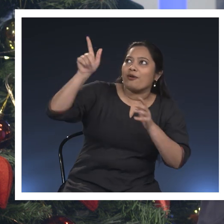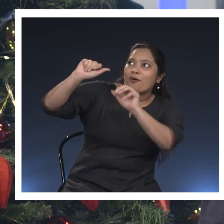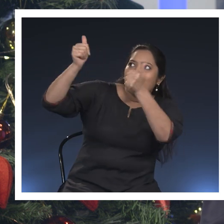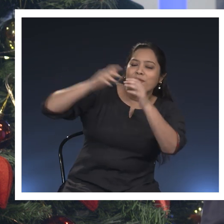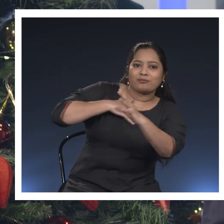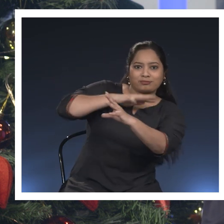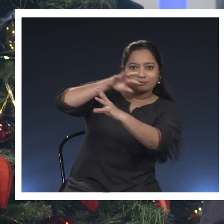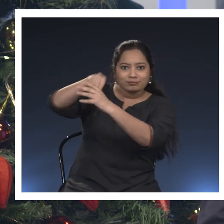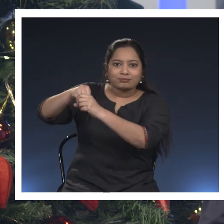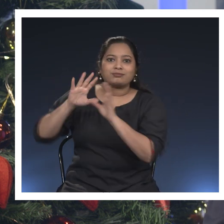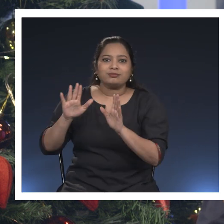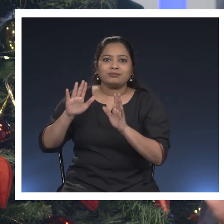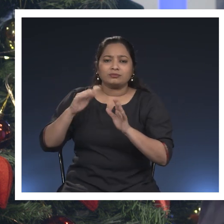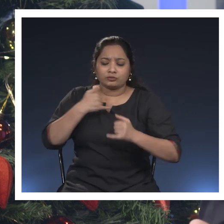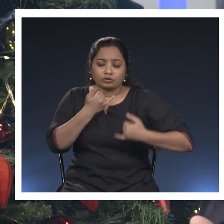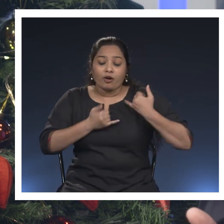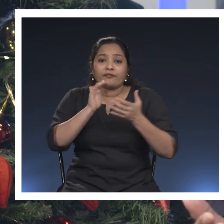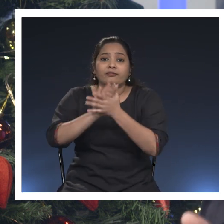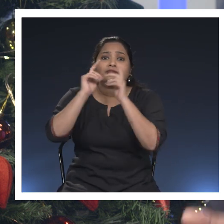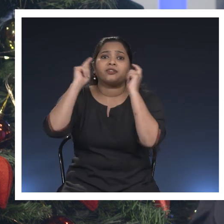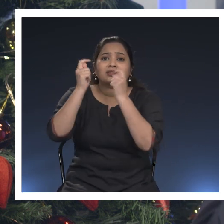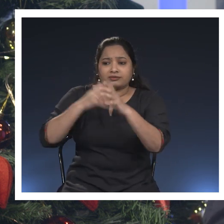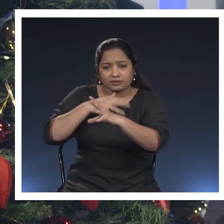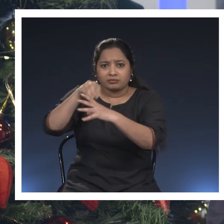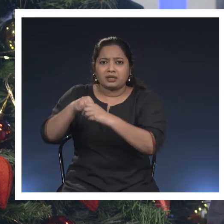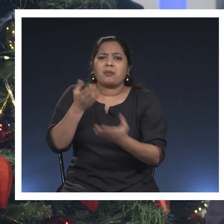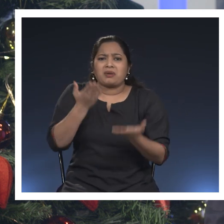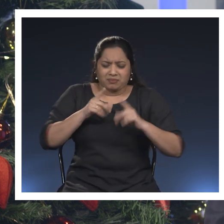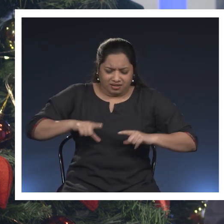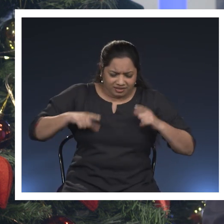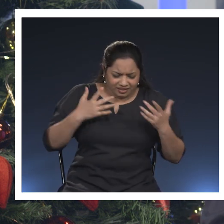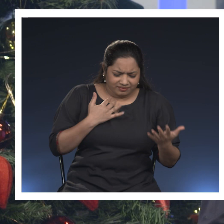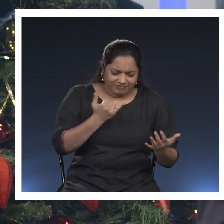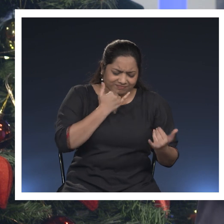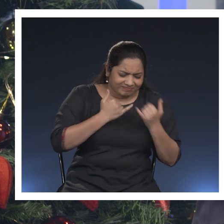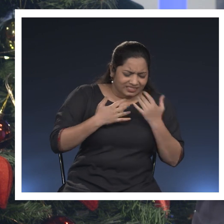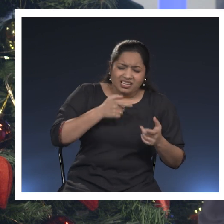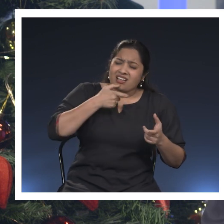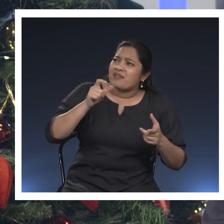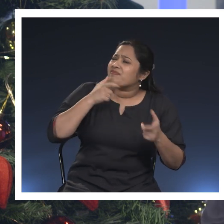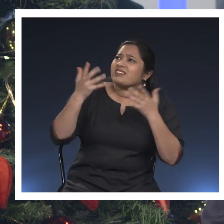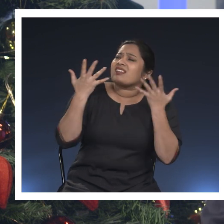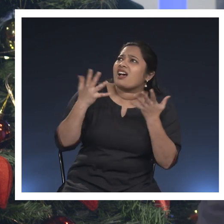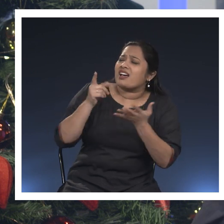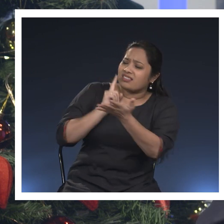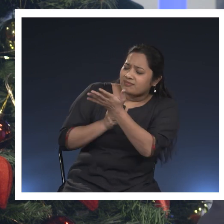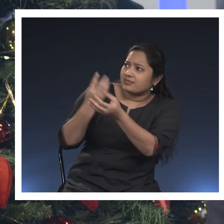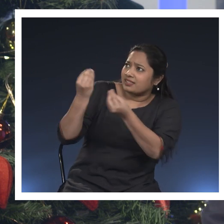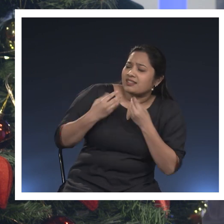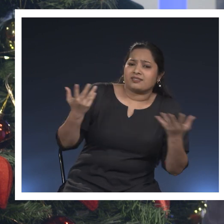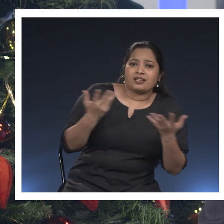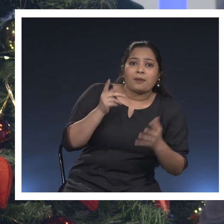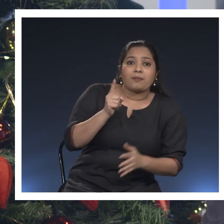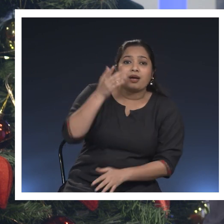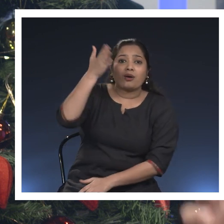और आपको जय के उत्सव में लिए फिरता है। हम कई बार नहीं समझ पा रहे होते हैं, कई बार कंप्लेन कर